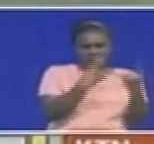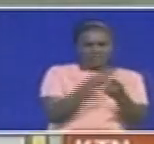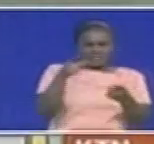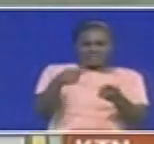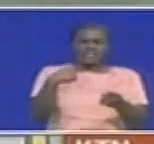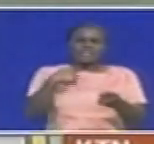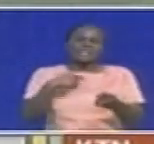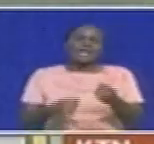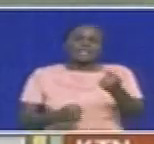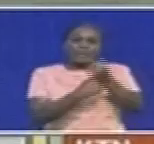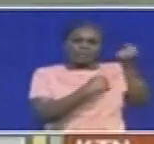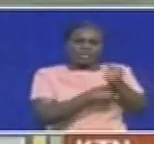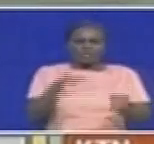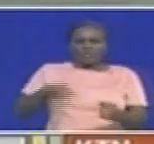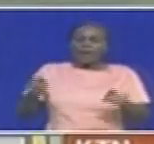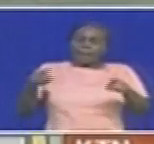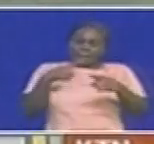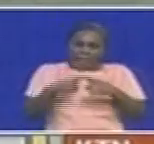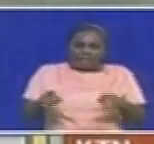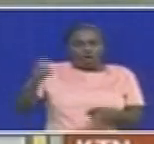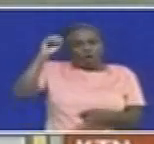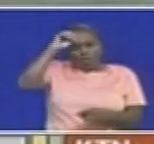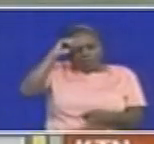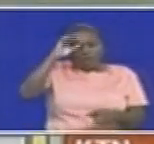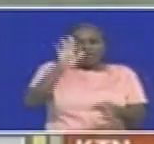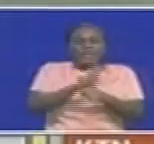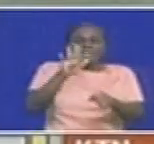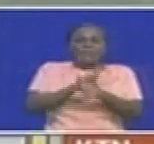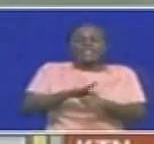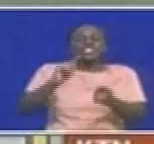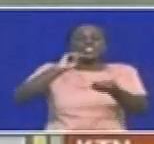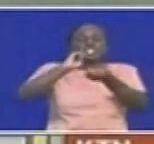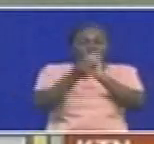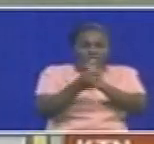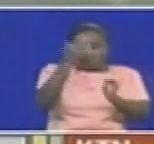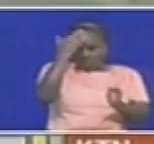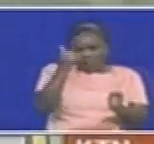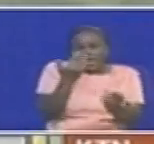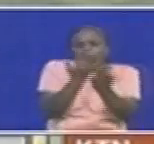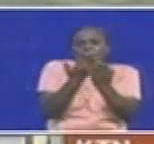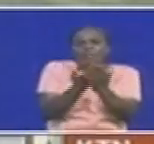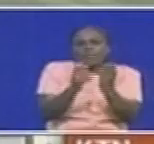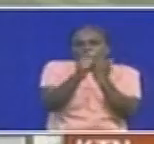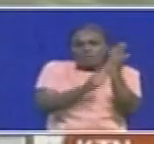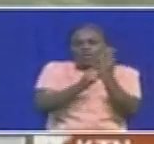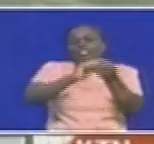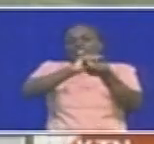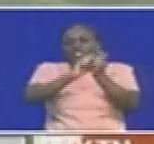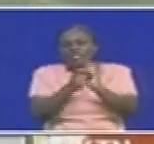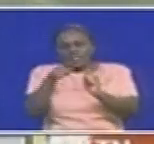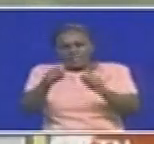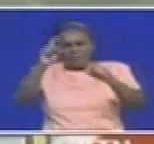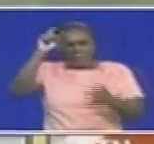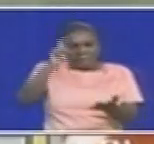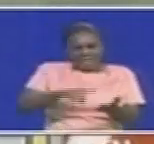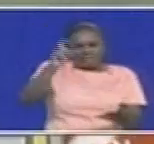wa wanawake. Lakini sasa maoni ya wengi yamebadilika baada ya mapendekezo ya kubadilishwa kwa vipengee tata. Miongoni mwao ni kuwa haitakuwa lazima